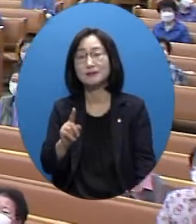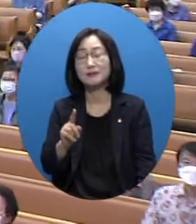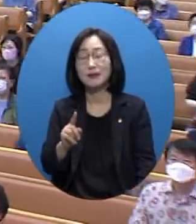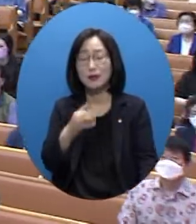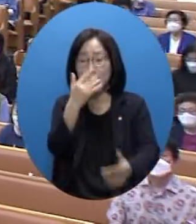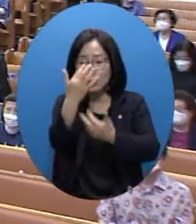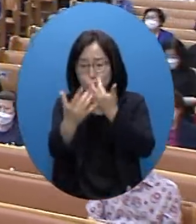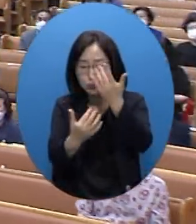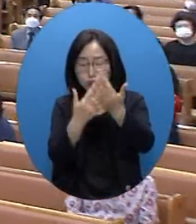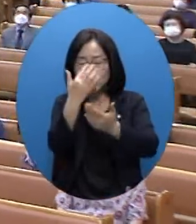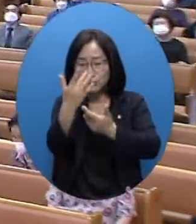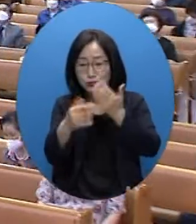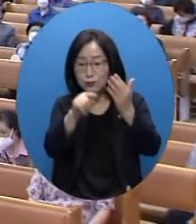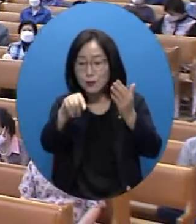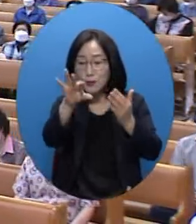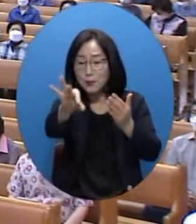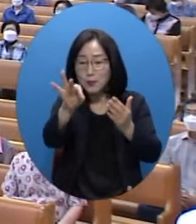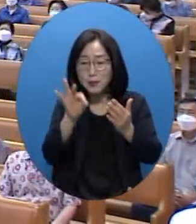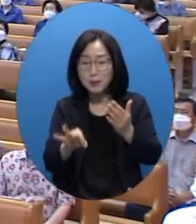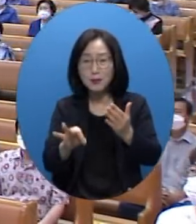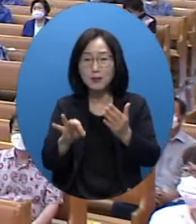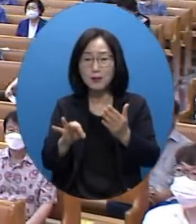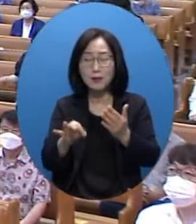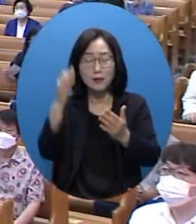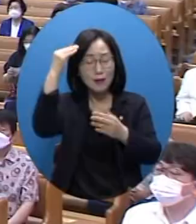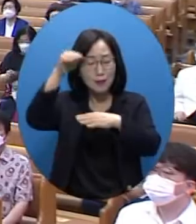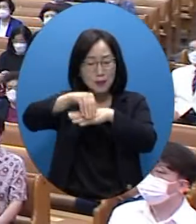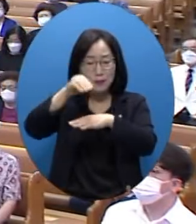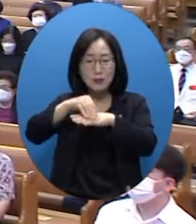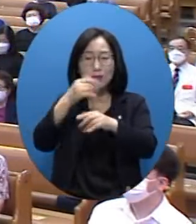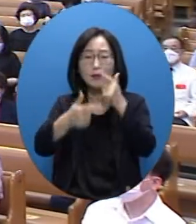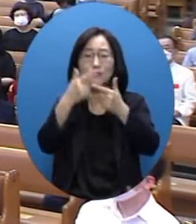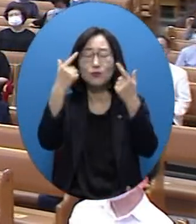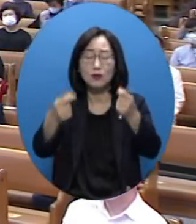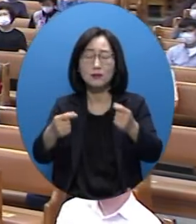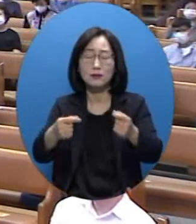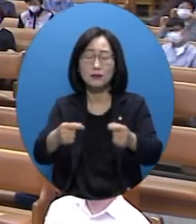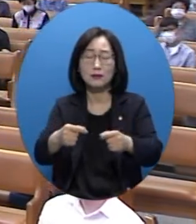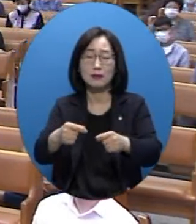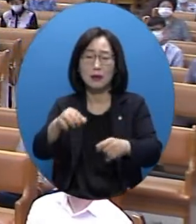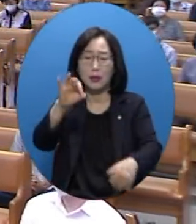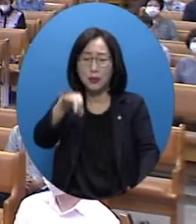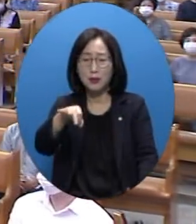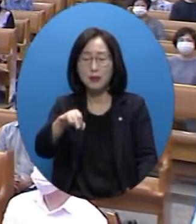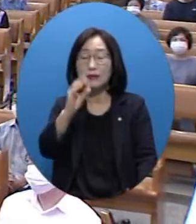불에서 꺼낸 그슬림 나무같이 볼벌이 없는 존재였던 이스라엘이